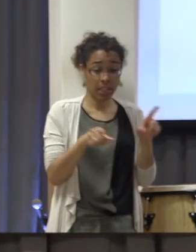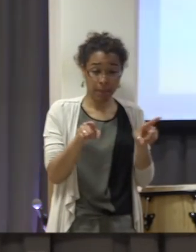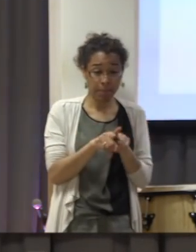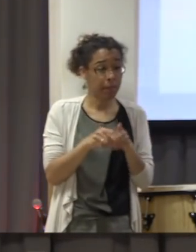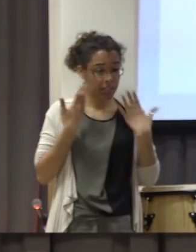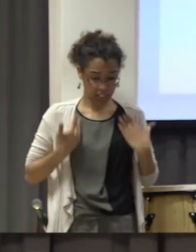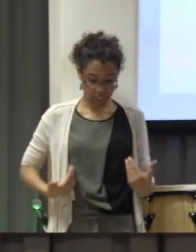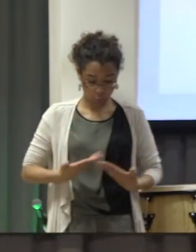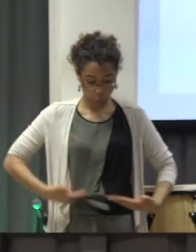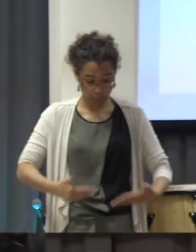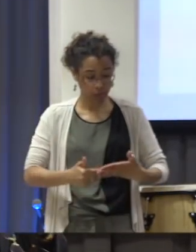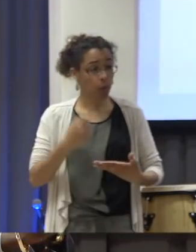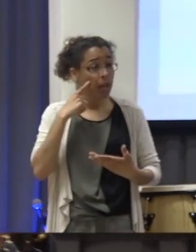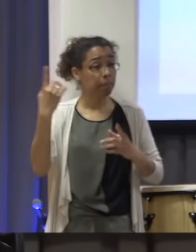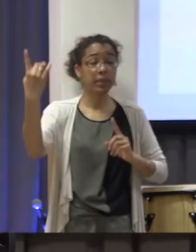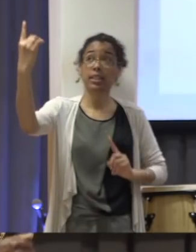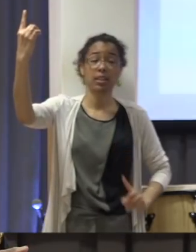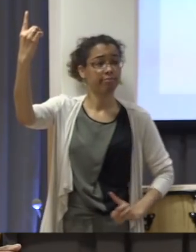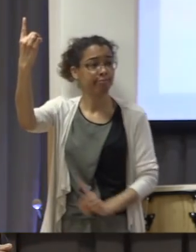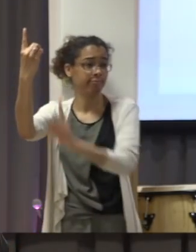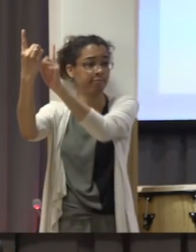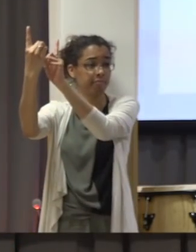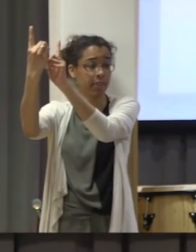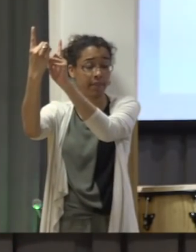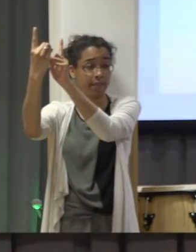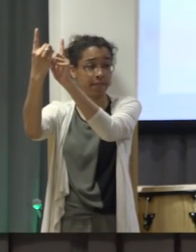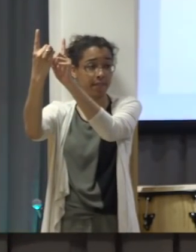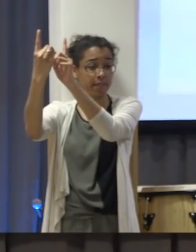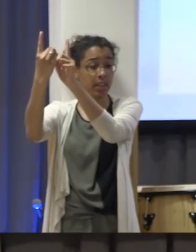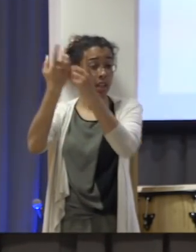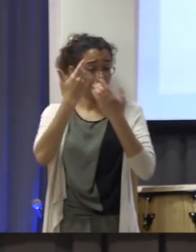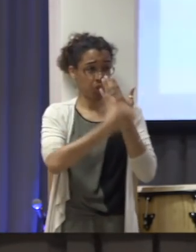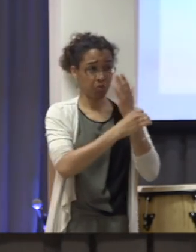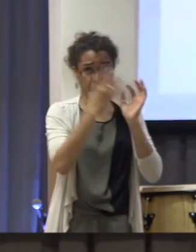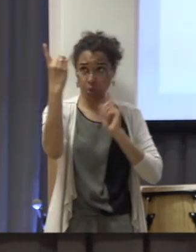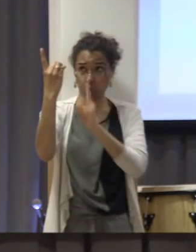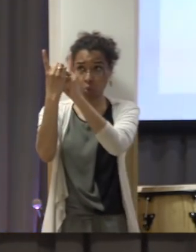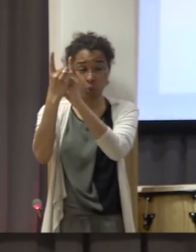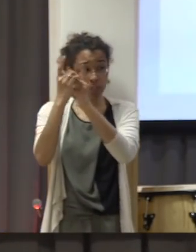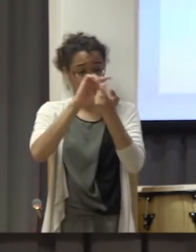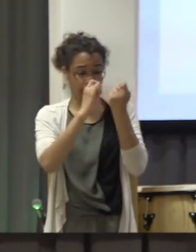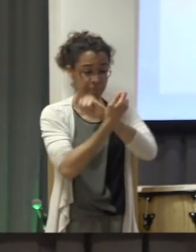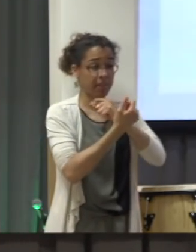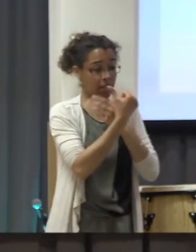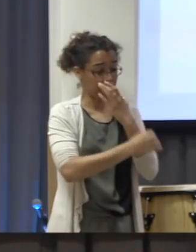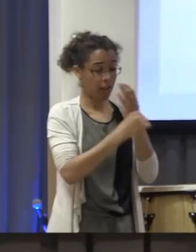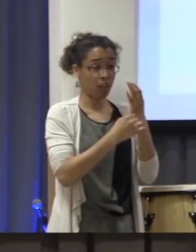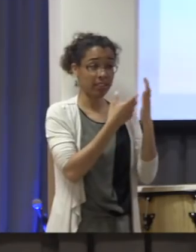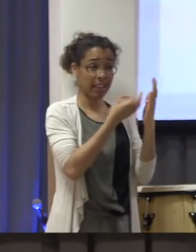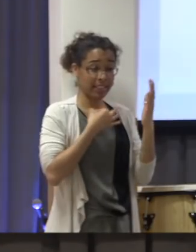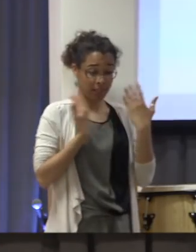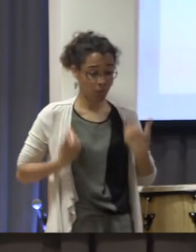ta situation, quand tu viens selon ce que la parole de Dieu dit, tu deviens la parole, ce qu'elle dit. Dites